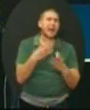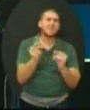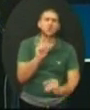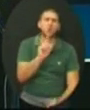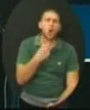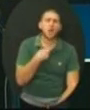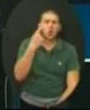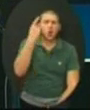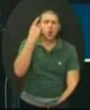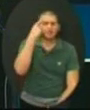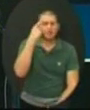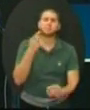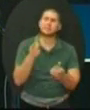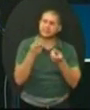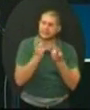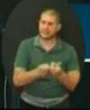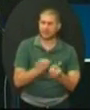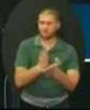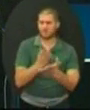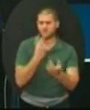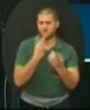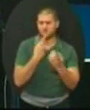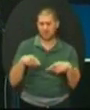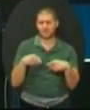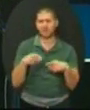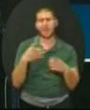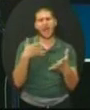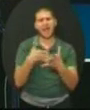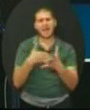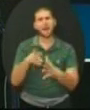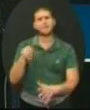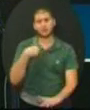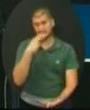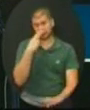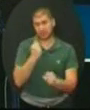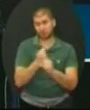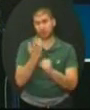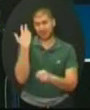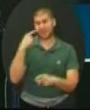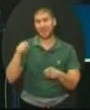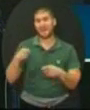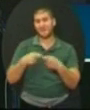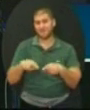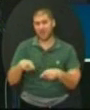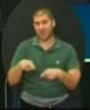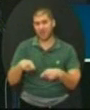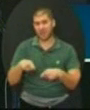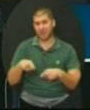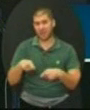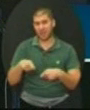אני חושבת שהגיע הזמן שתהיה ועדת חקירה פרלמנטרית. ניסיתי לעשות את זה גם כשהייתי חברה בקואליציה וגם כשאני